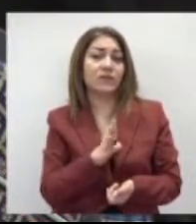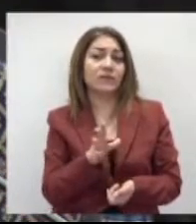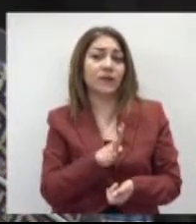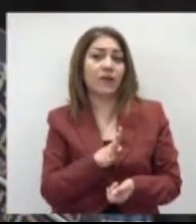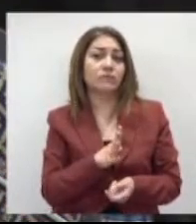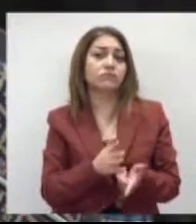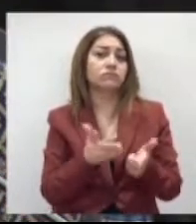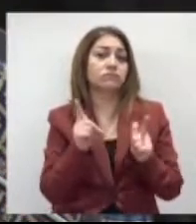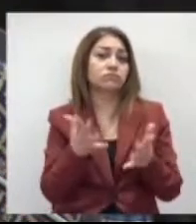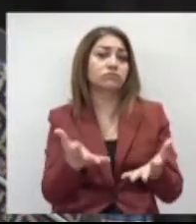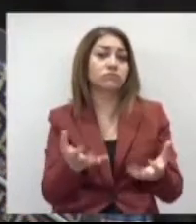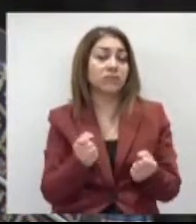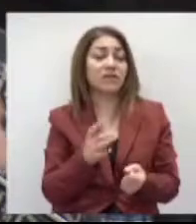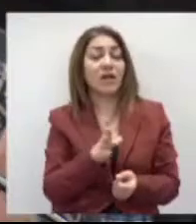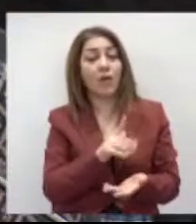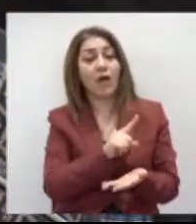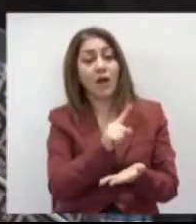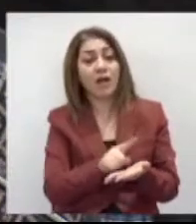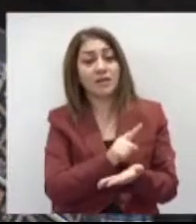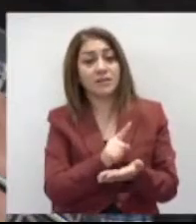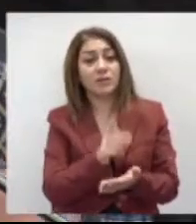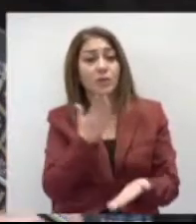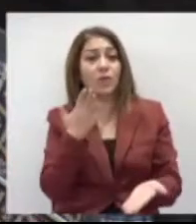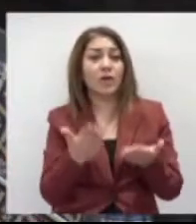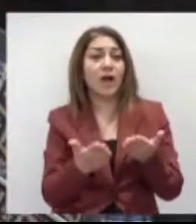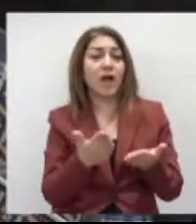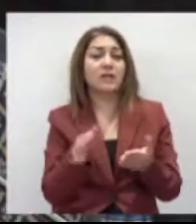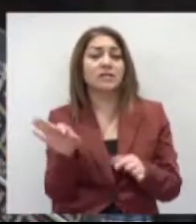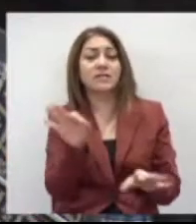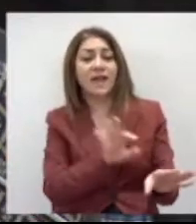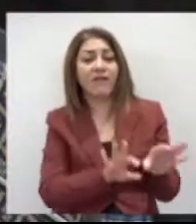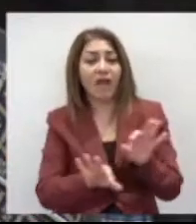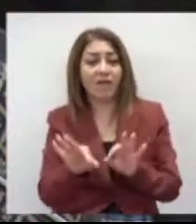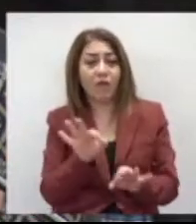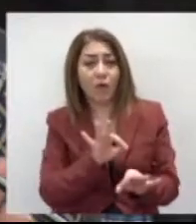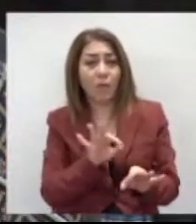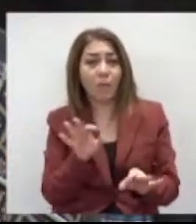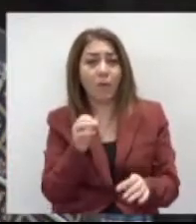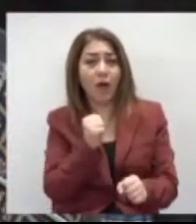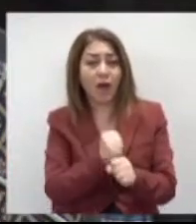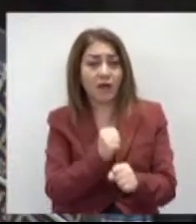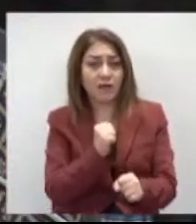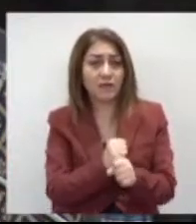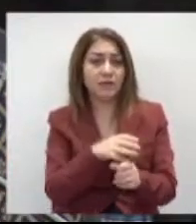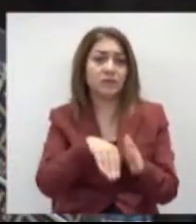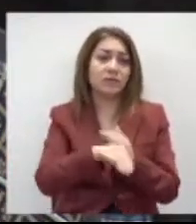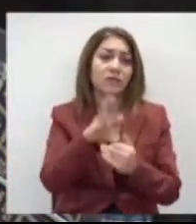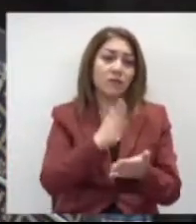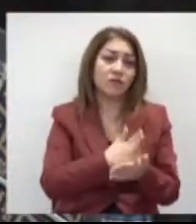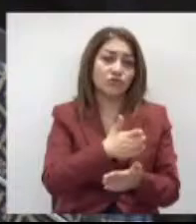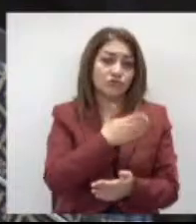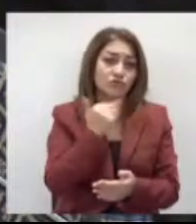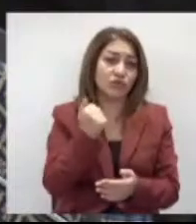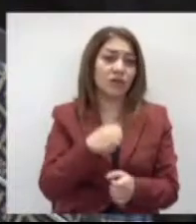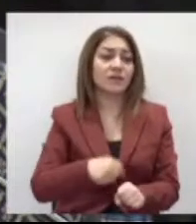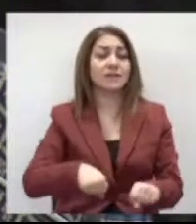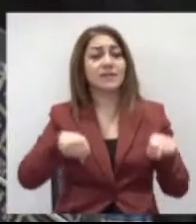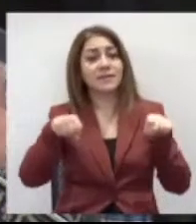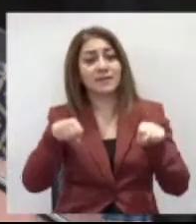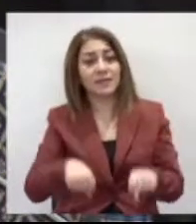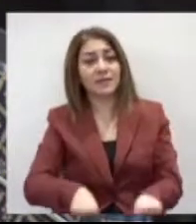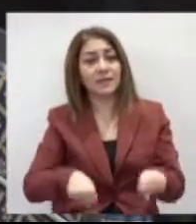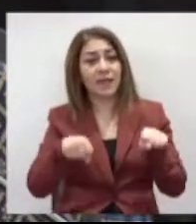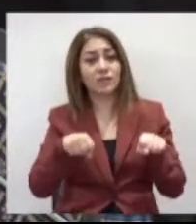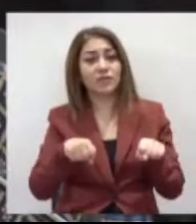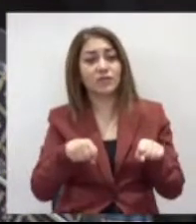բայց միգուցե հարցեր առաջանան, թե արդյոք դրա մեջ օրինակ ձևավորման կառուցակարգեր ընդգրկվում են, թե չէ, արդյոք լիազորությունները դրա